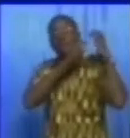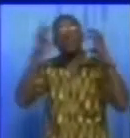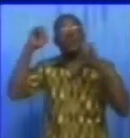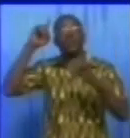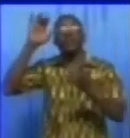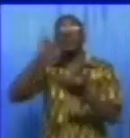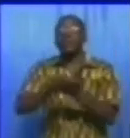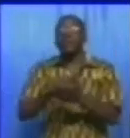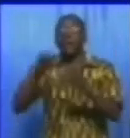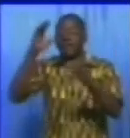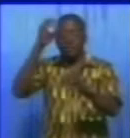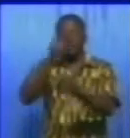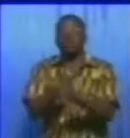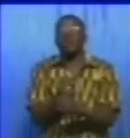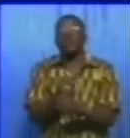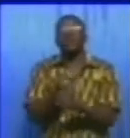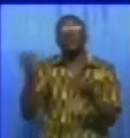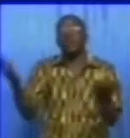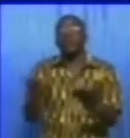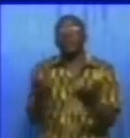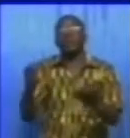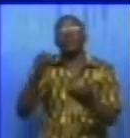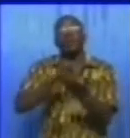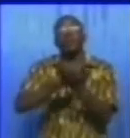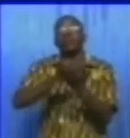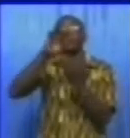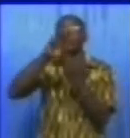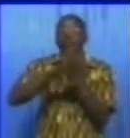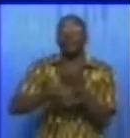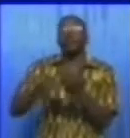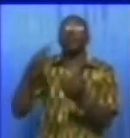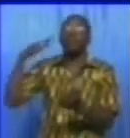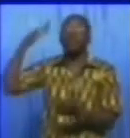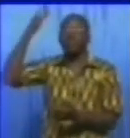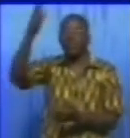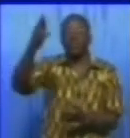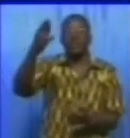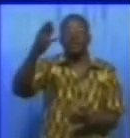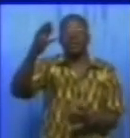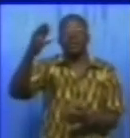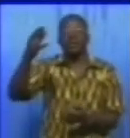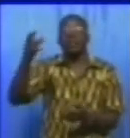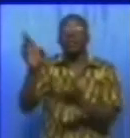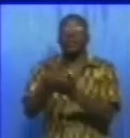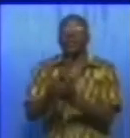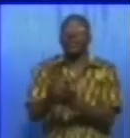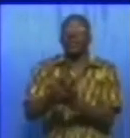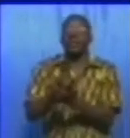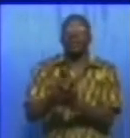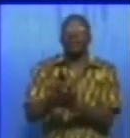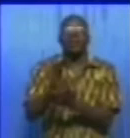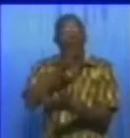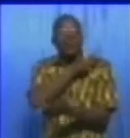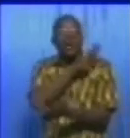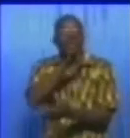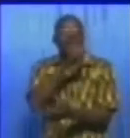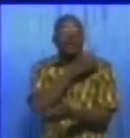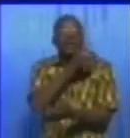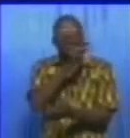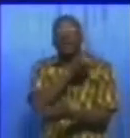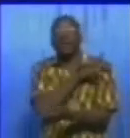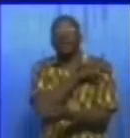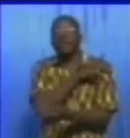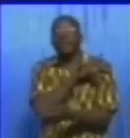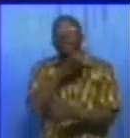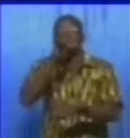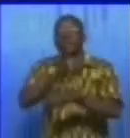être réceptionné d'ici le mois de février prochain. Le reportage est de Bangba David Kafado.